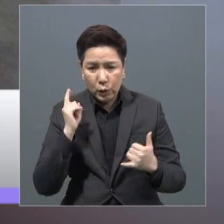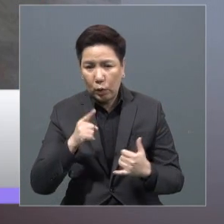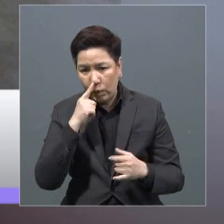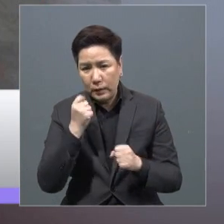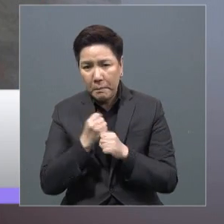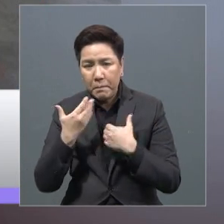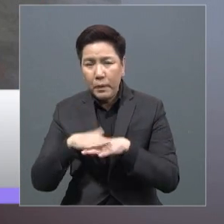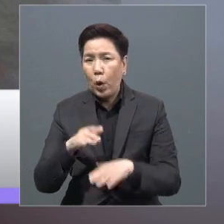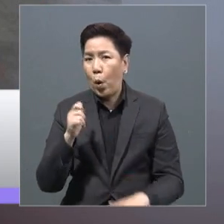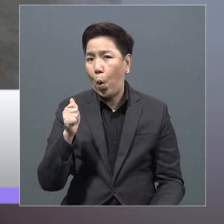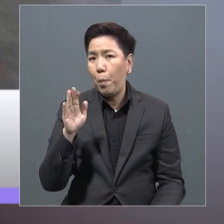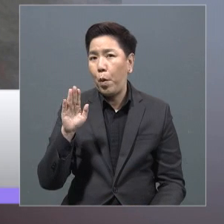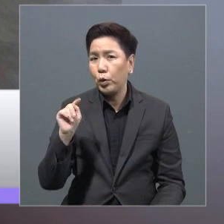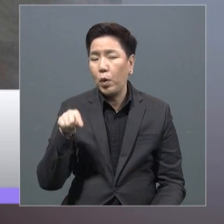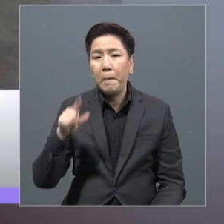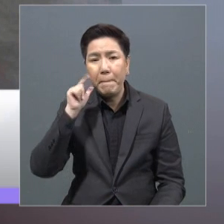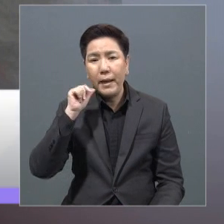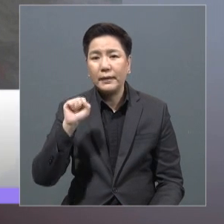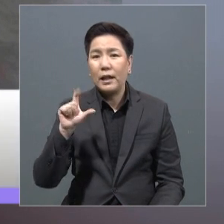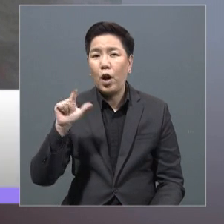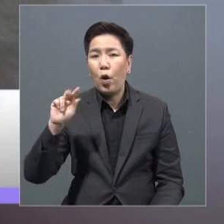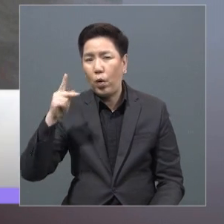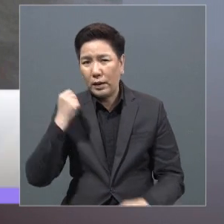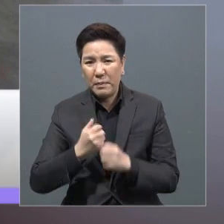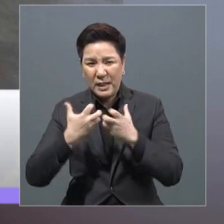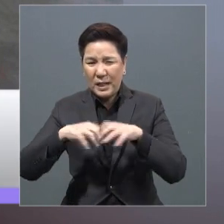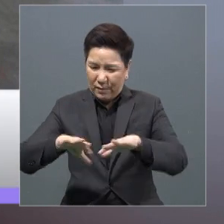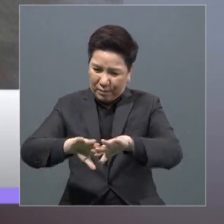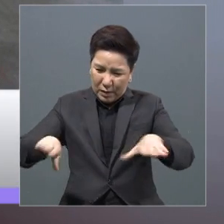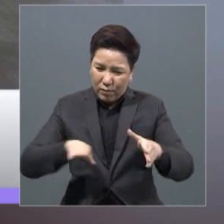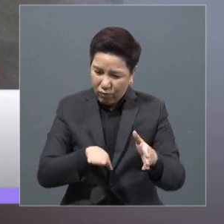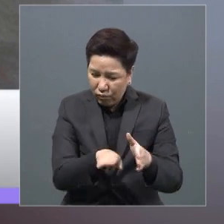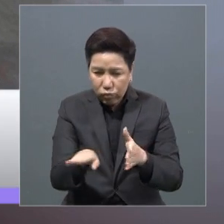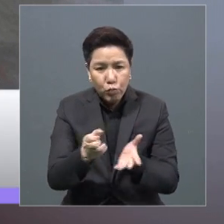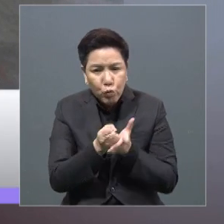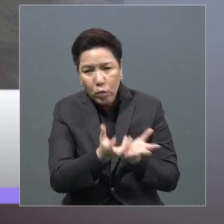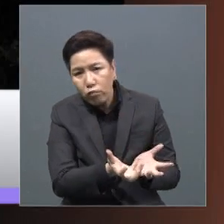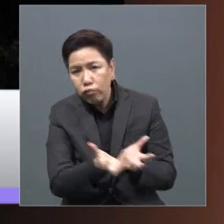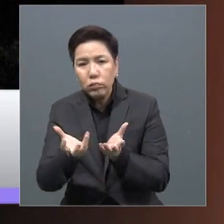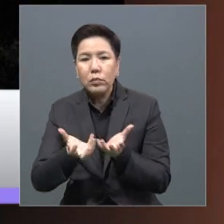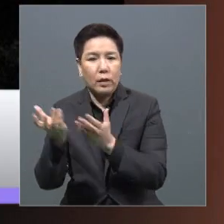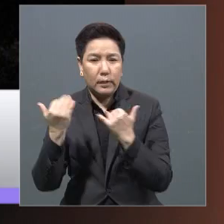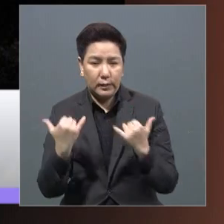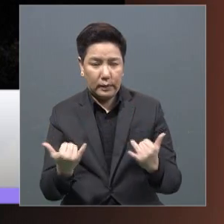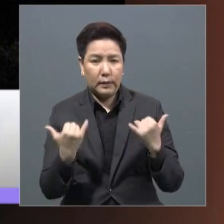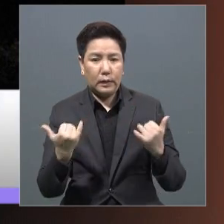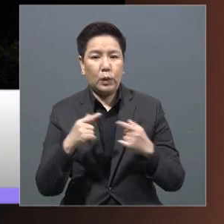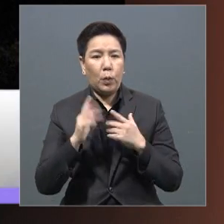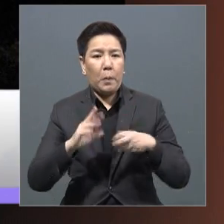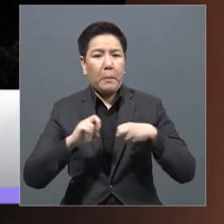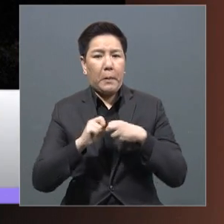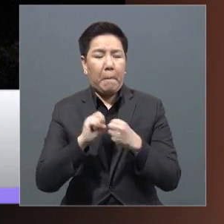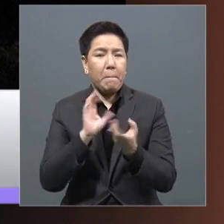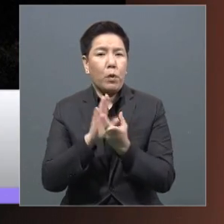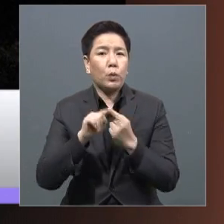การประสานอบตแม่สลองนอกนำเครื่องจักรมาเปิดเส้นทางและร่วมให้การช่วยเหลือในพื้นที่สำหรับผู้ประสบภัยใน